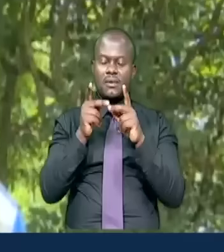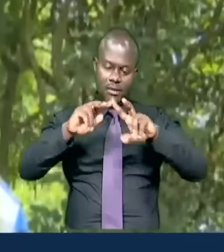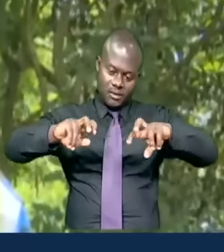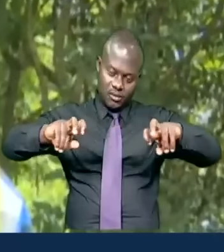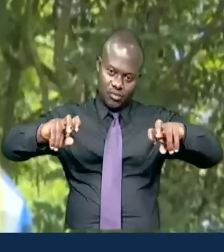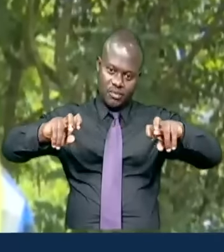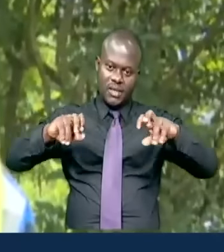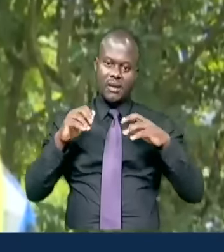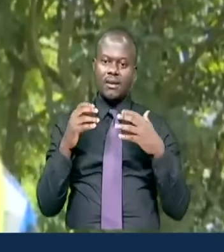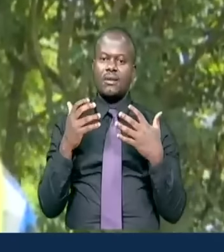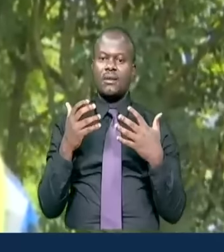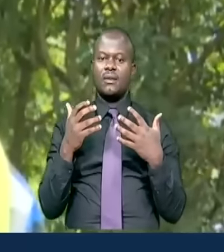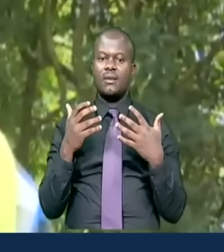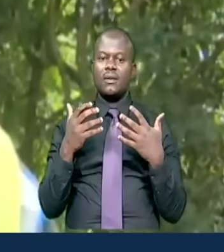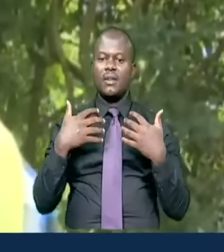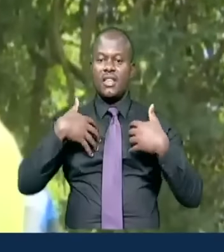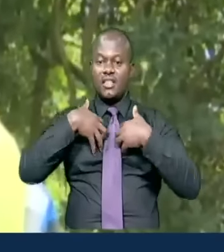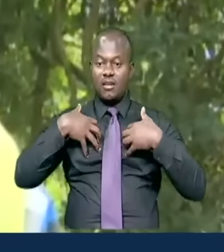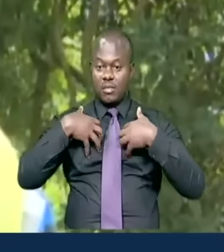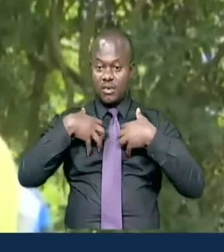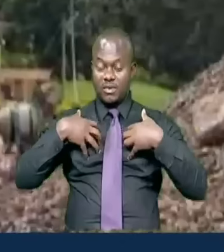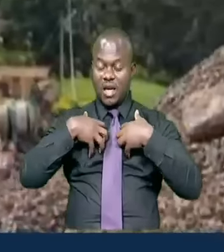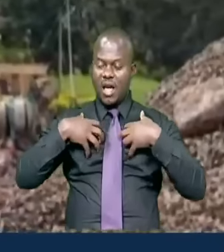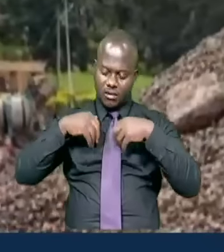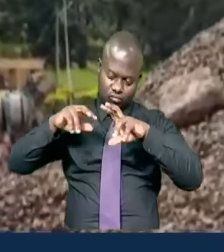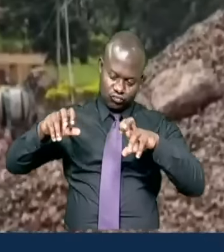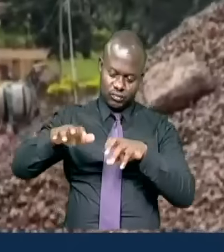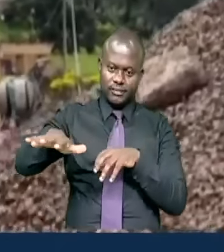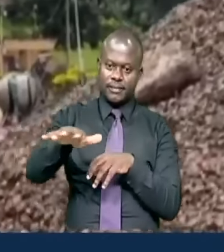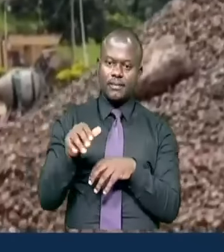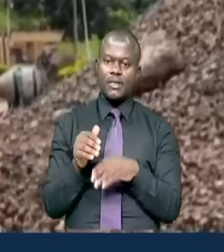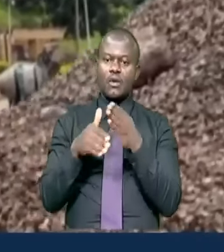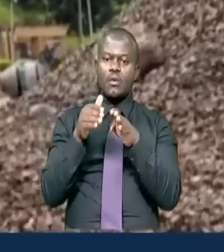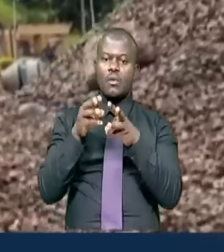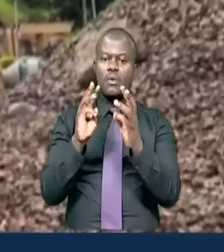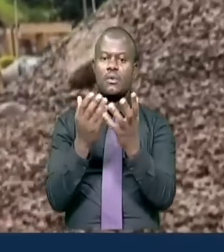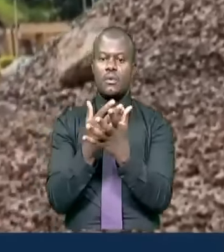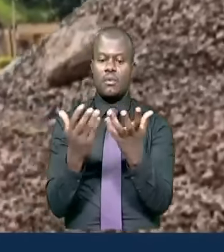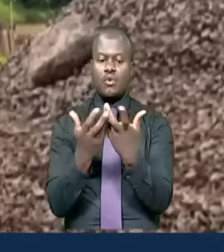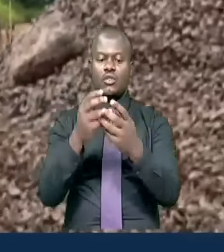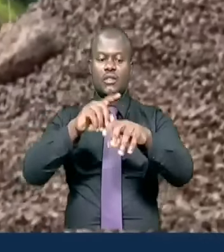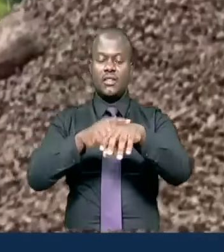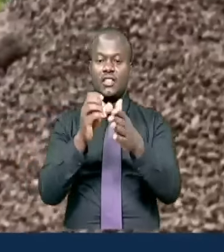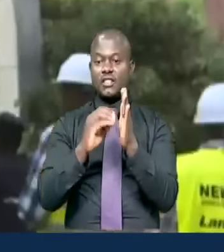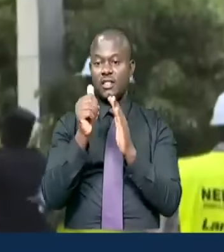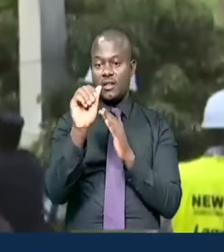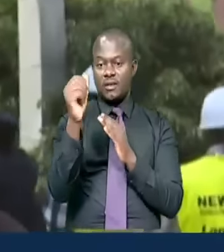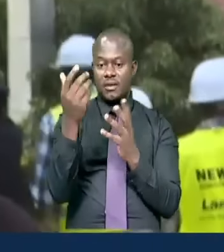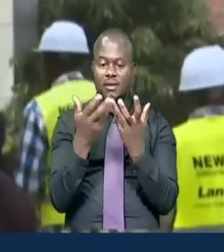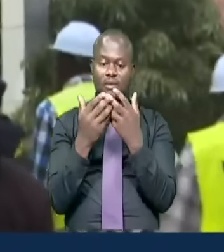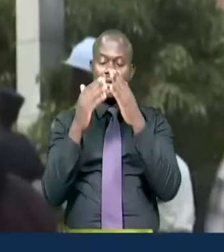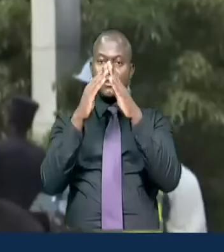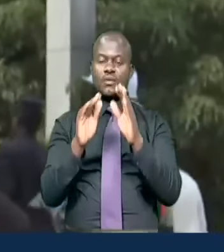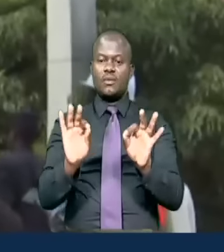basuzumira inyamaswa aho bita animal shed. Kubaka uyu mupaka mu buryo bugezweho, igice cyawo cya mbere kijyanye n'inyubako